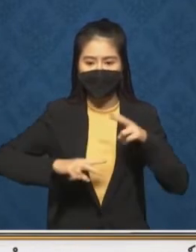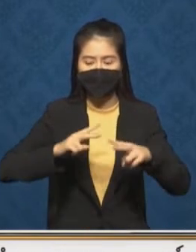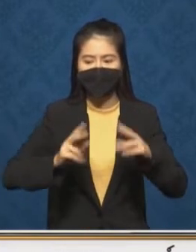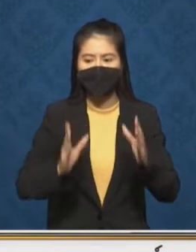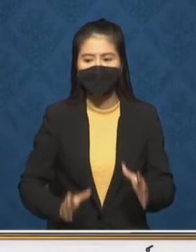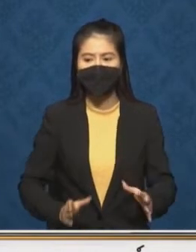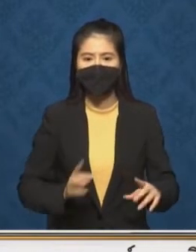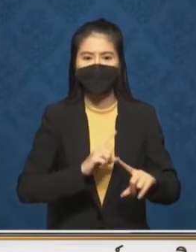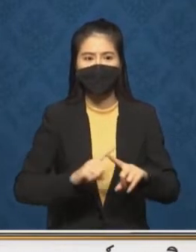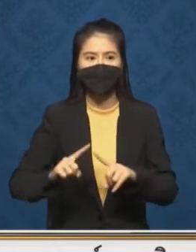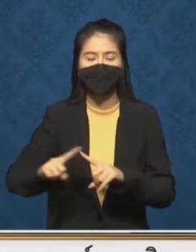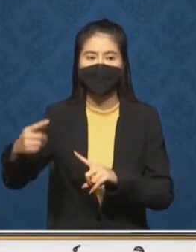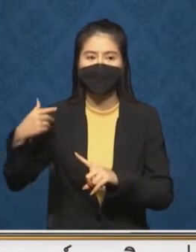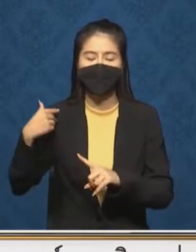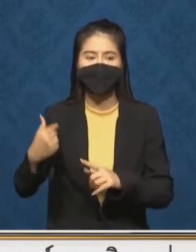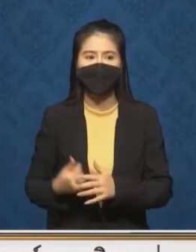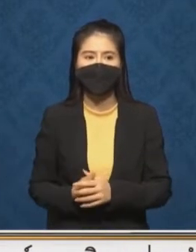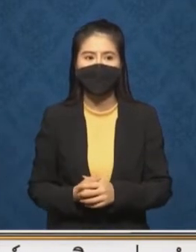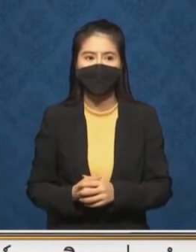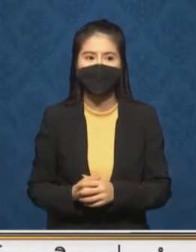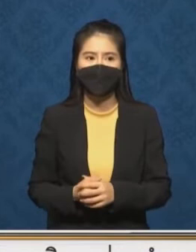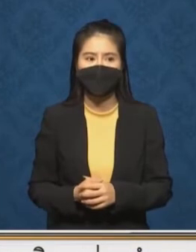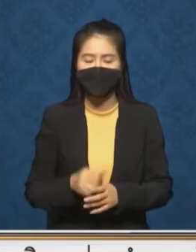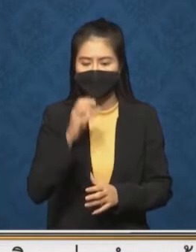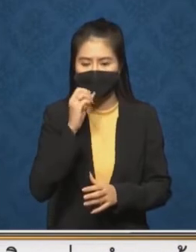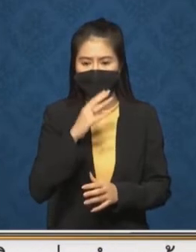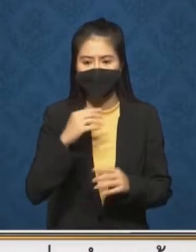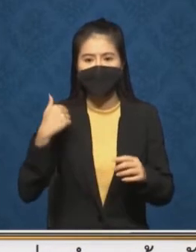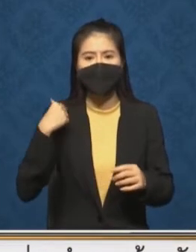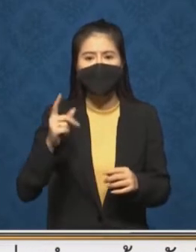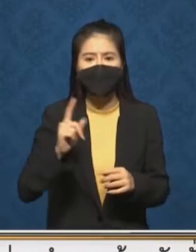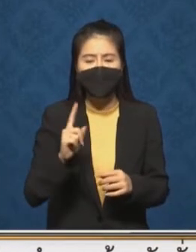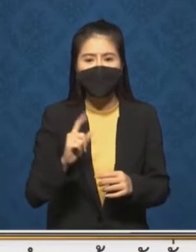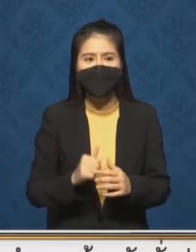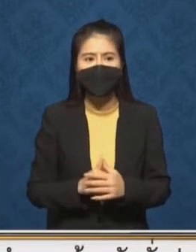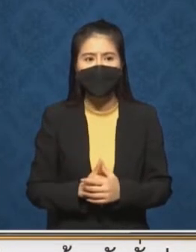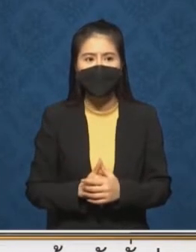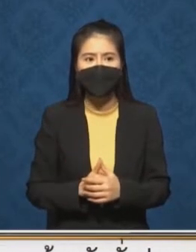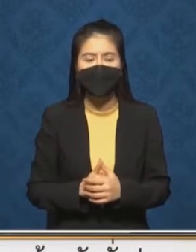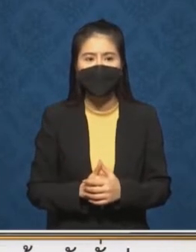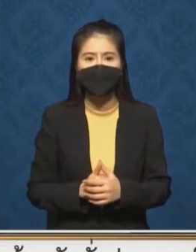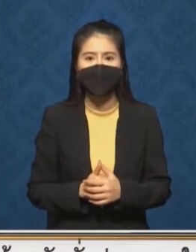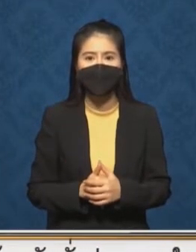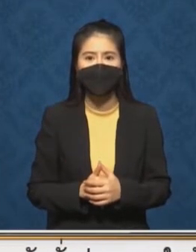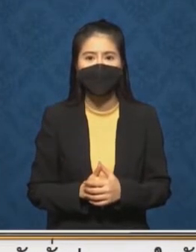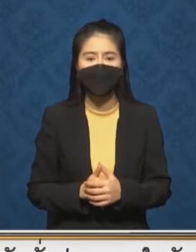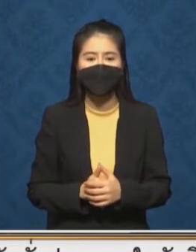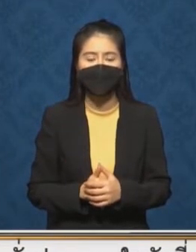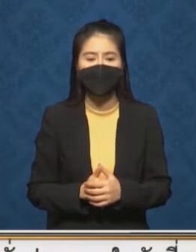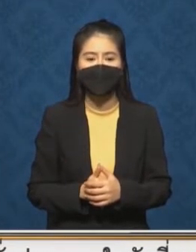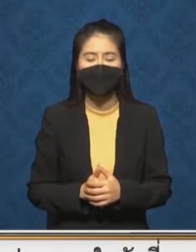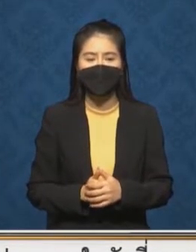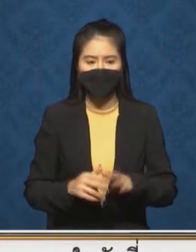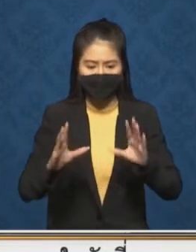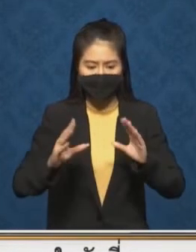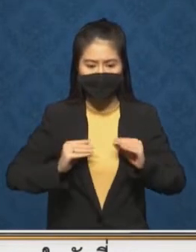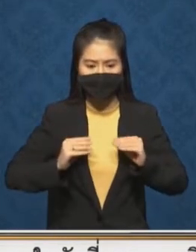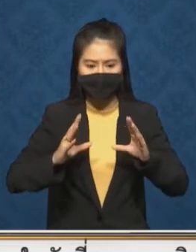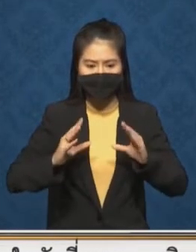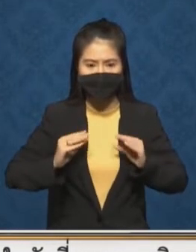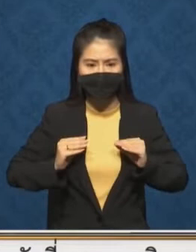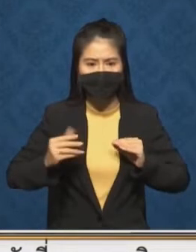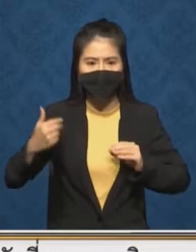ทุคนทอยู่ในสารบอกเขาเกรียกกลอมเขาให้รบสารภาพเธอ